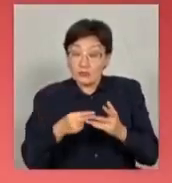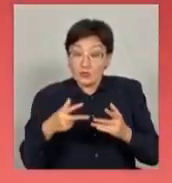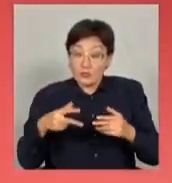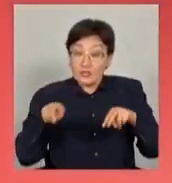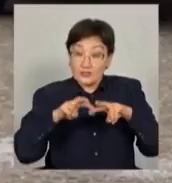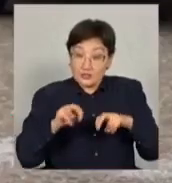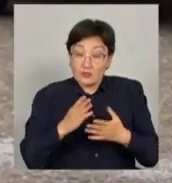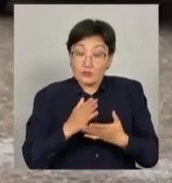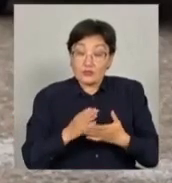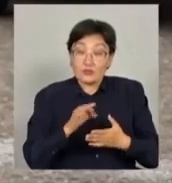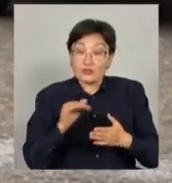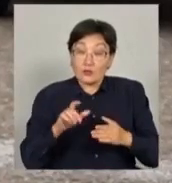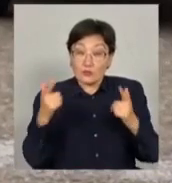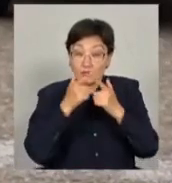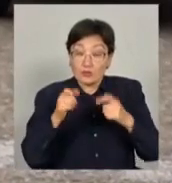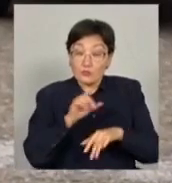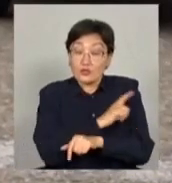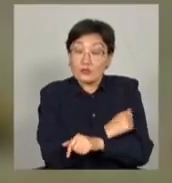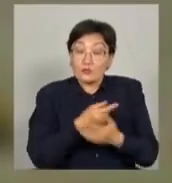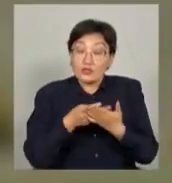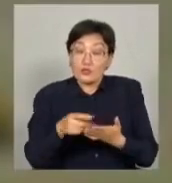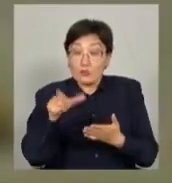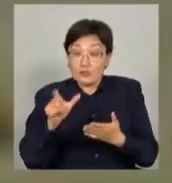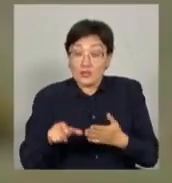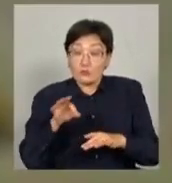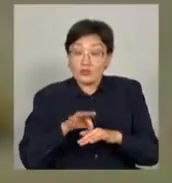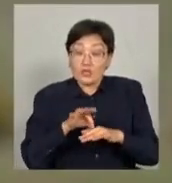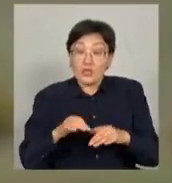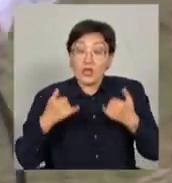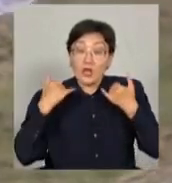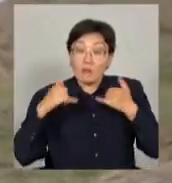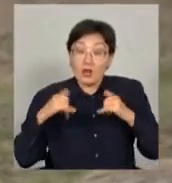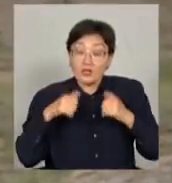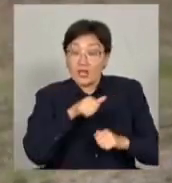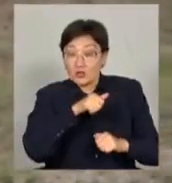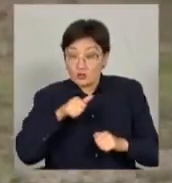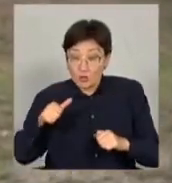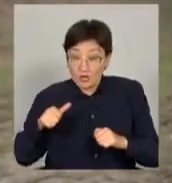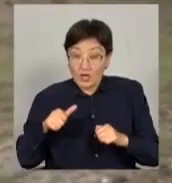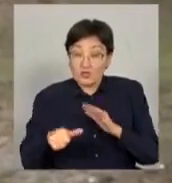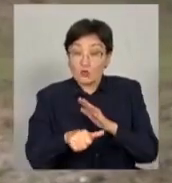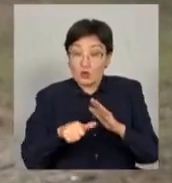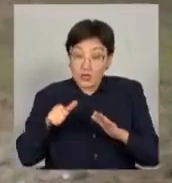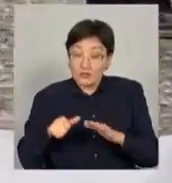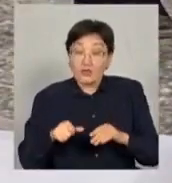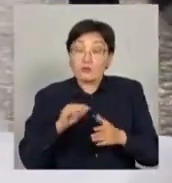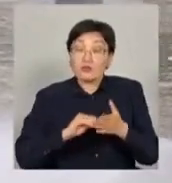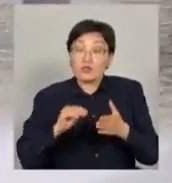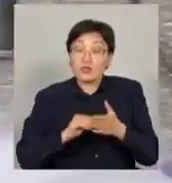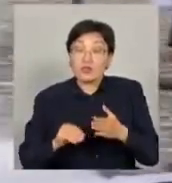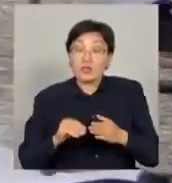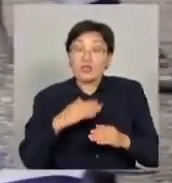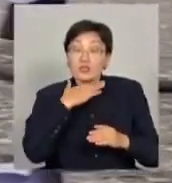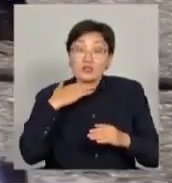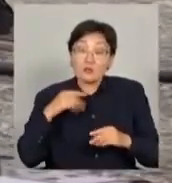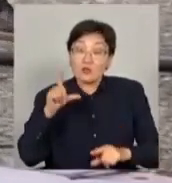тексеруде. Bir resmi derek közlerde Auruhanağa tüskün azamattar Aurğan maldı soyğan deyip jasa. Ayta getik, qazır aymaqta etpen süt önümün